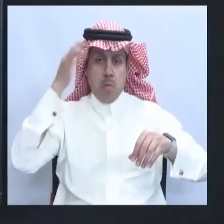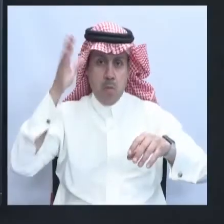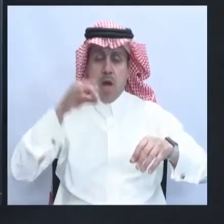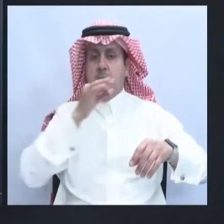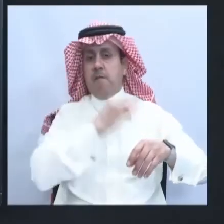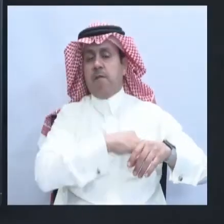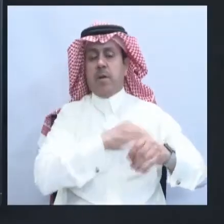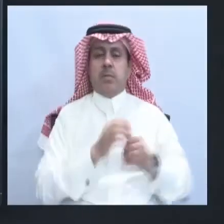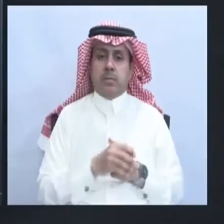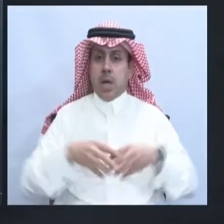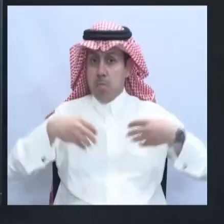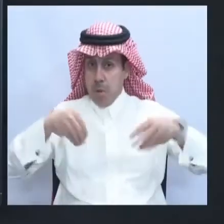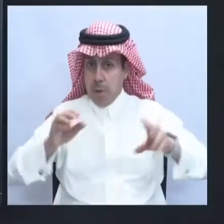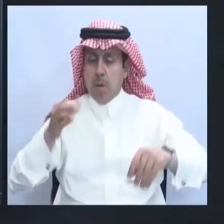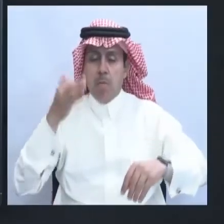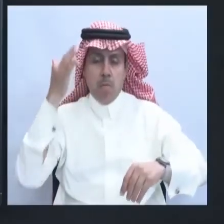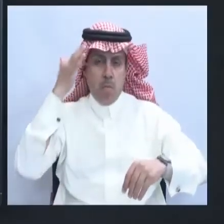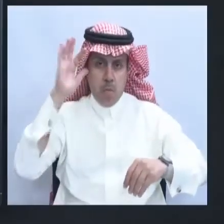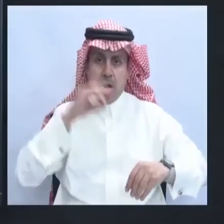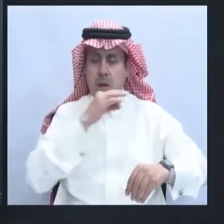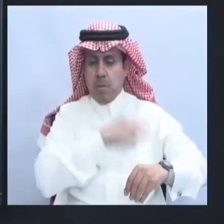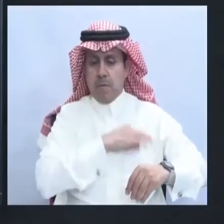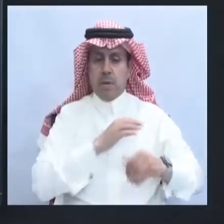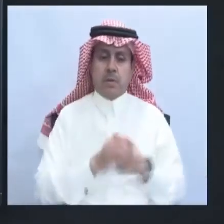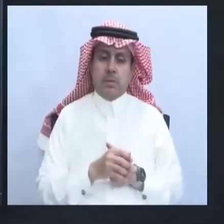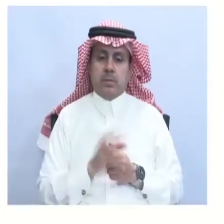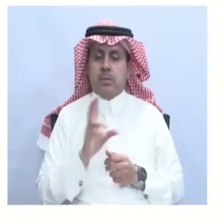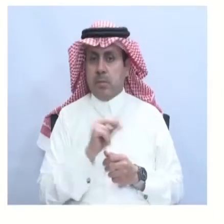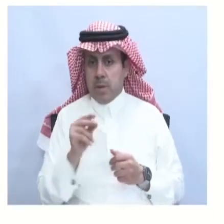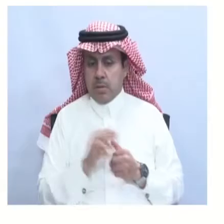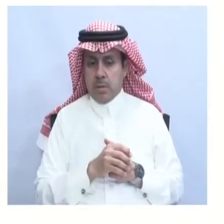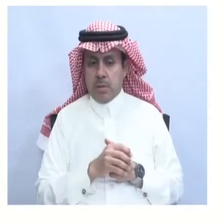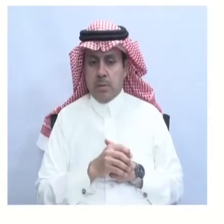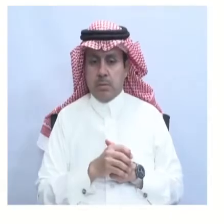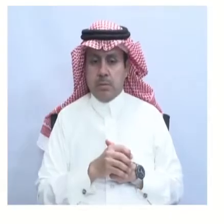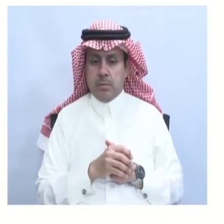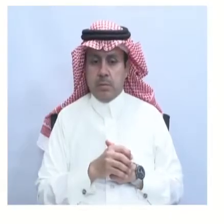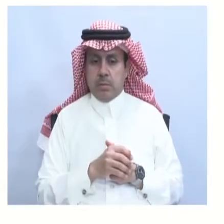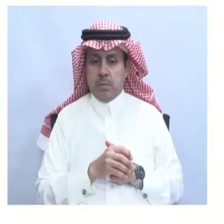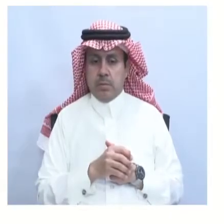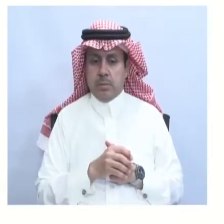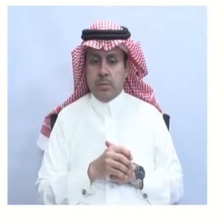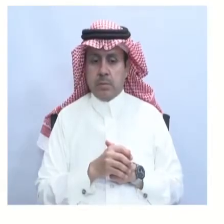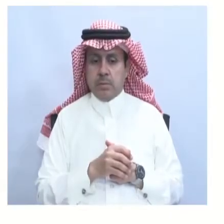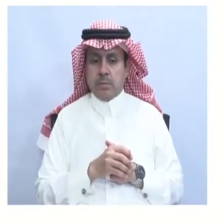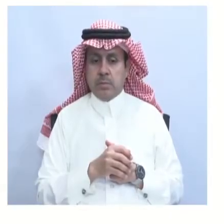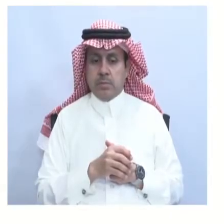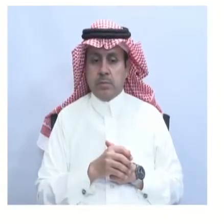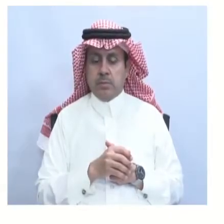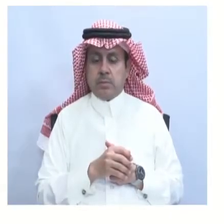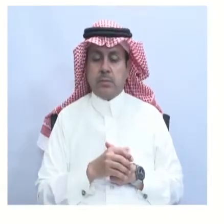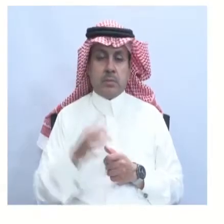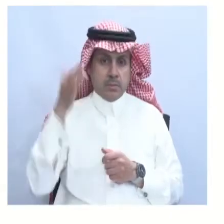المنفعه ان يكون المبيع مباح المنفعه مثل ماذا ناتي الى امثله على ما هو مباح